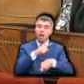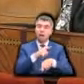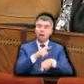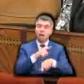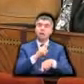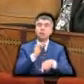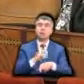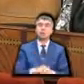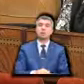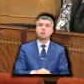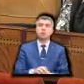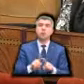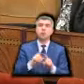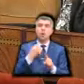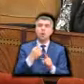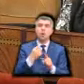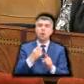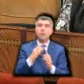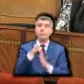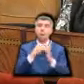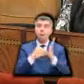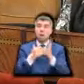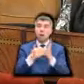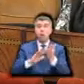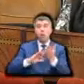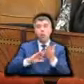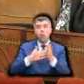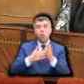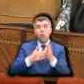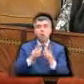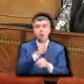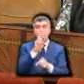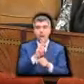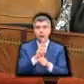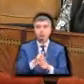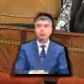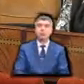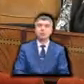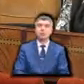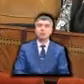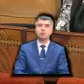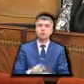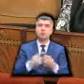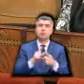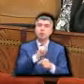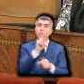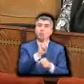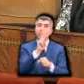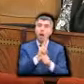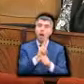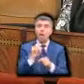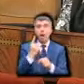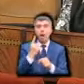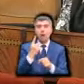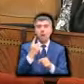ثانيه ما عرفناش طبيعه هذه الجلسه، واش ندوزوا كل شيء؟ لان ولا سؤال كما ما